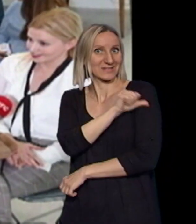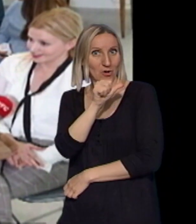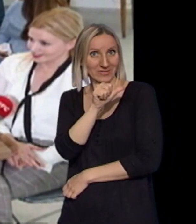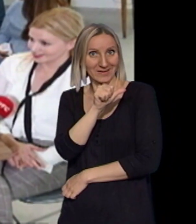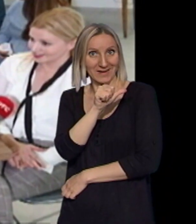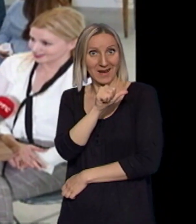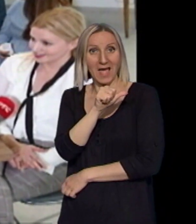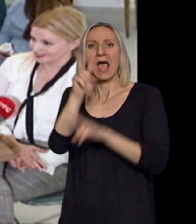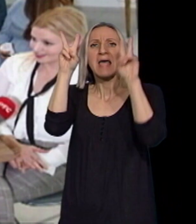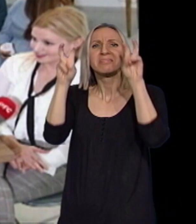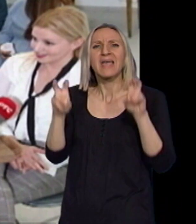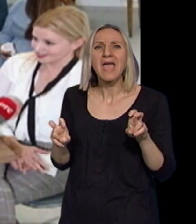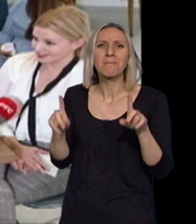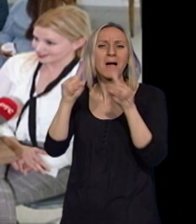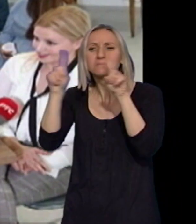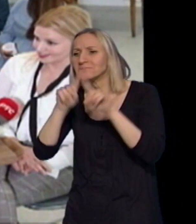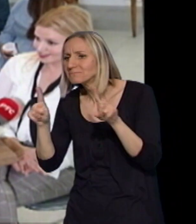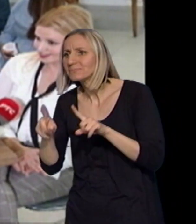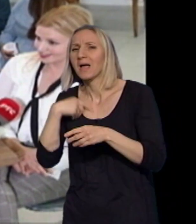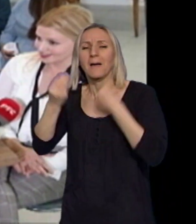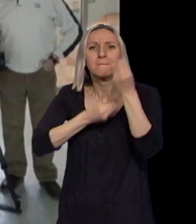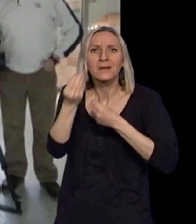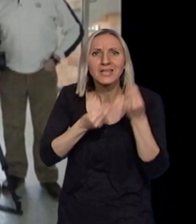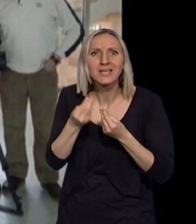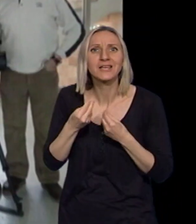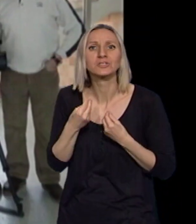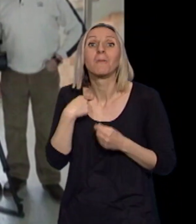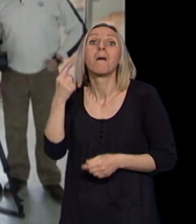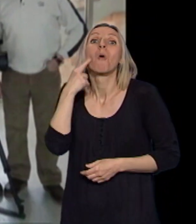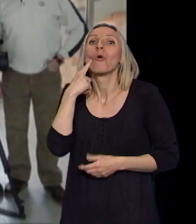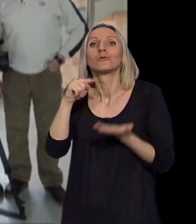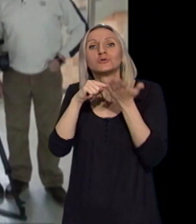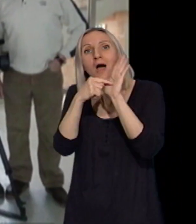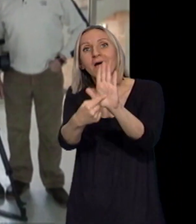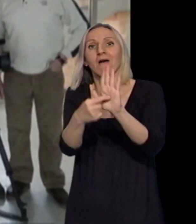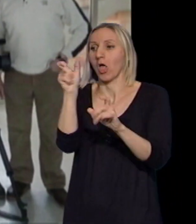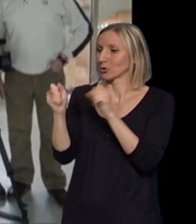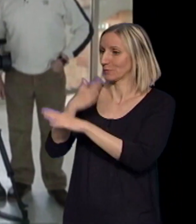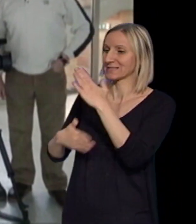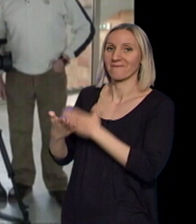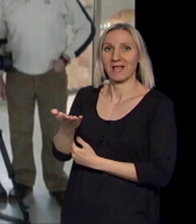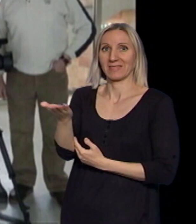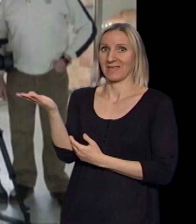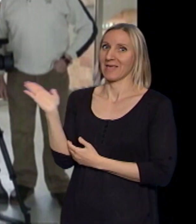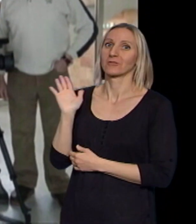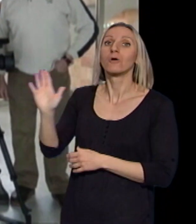kojima smo se bavili, u pričama koje smo pričali, pokušavali smo da osobe sa invaliditetom, njihove probleme i